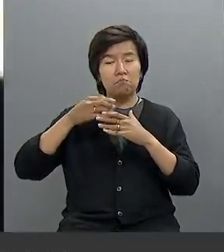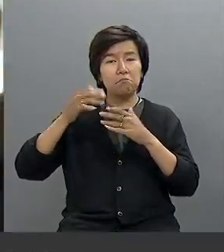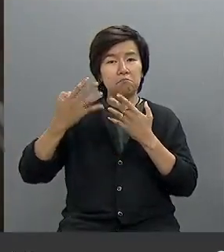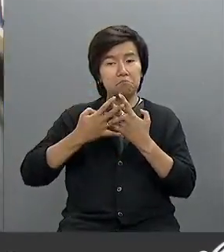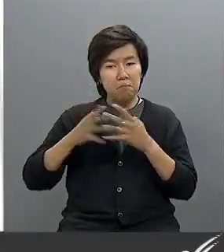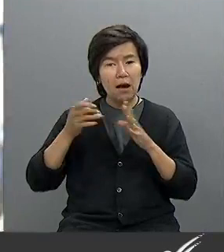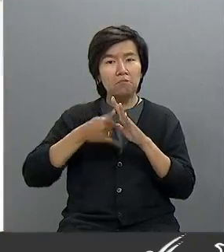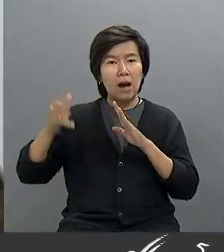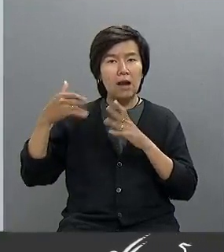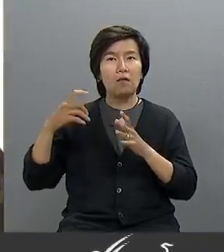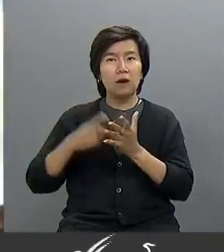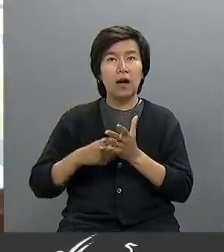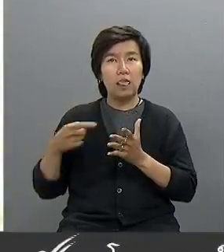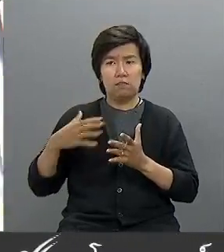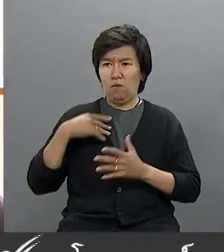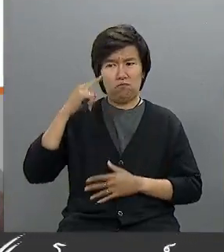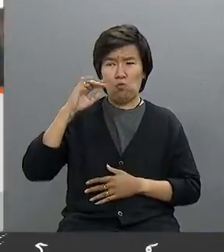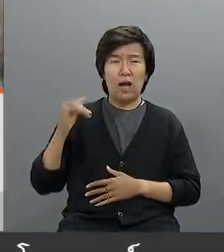เดี๋ยวเข้าคุยกันทีเดียวนะ